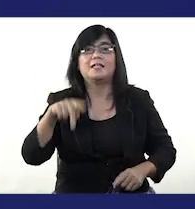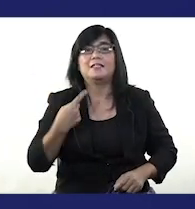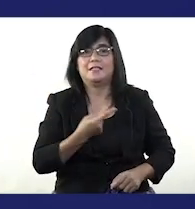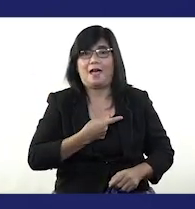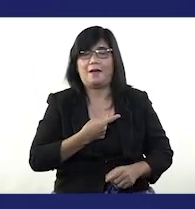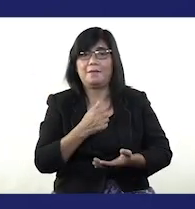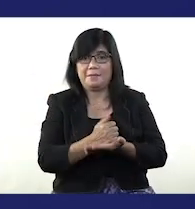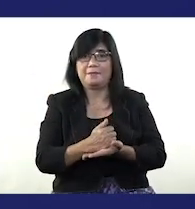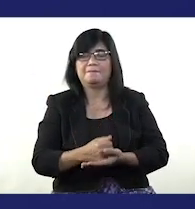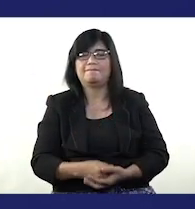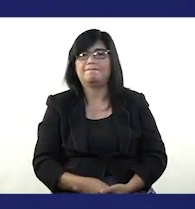Hai saya pelajari begini